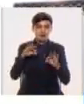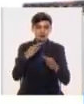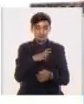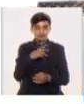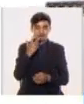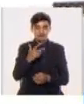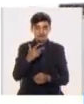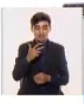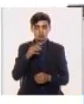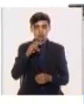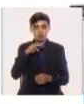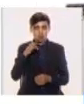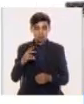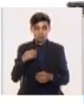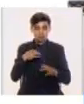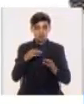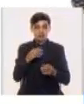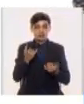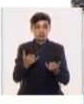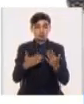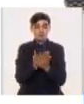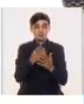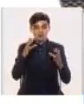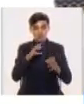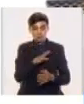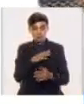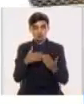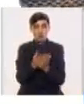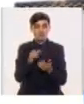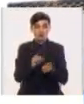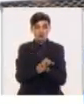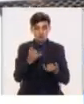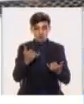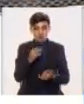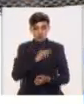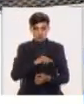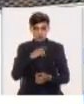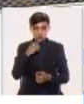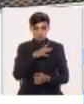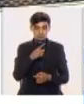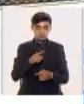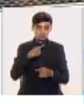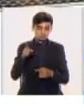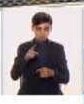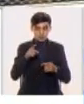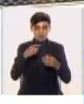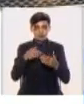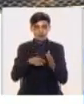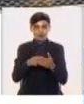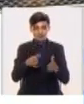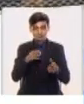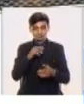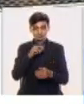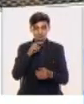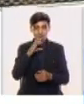до 3,5 тонн. Но поскольку новые законы ввелись новые документы, теперь на работе сказали, иди открывай категорию С1, чтобы